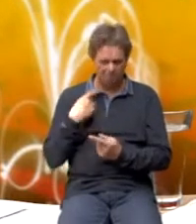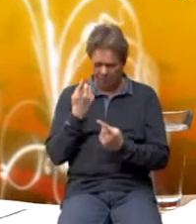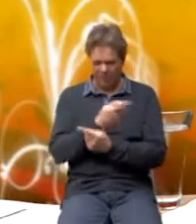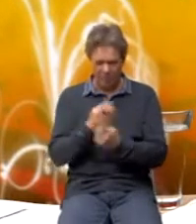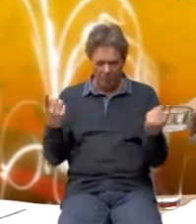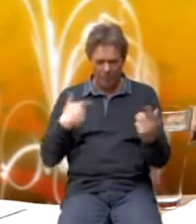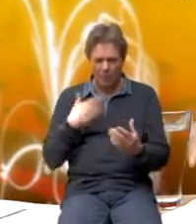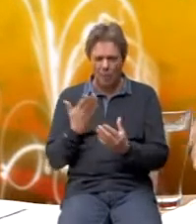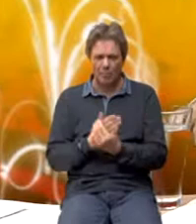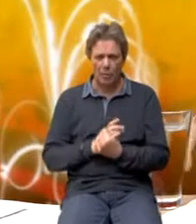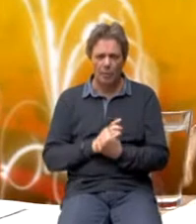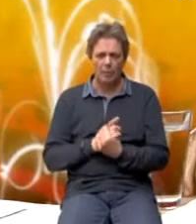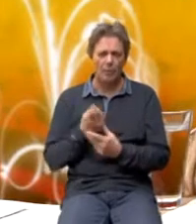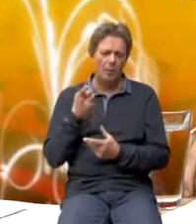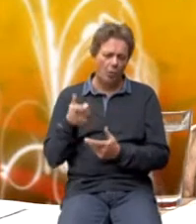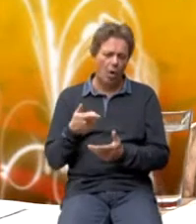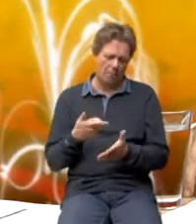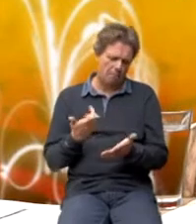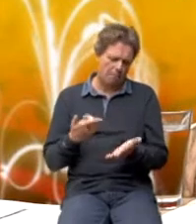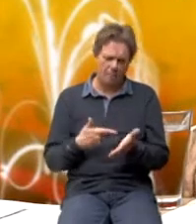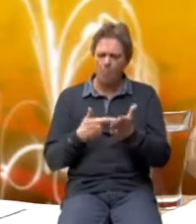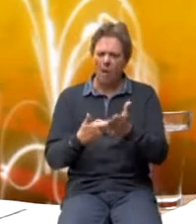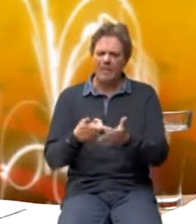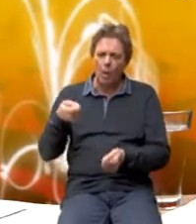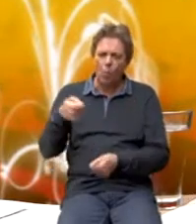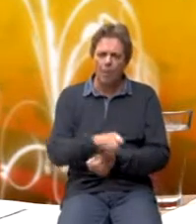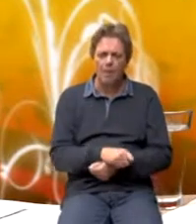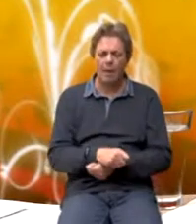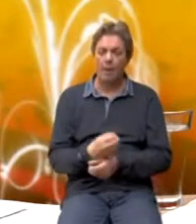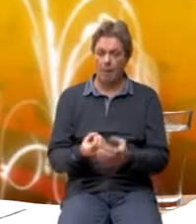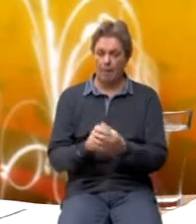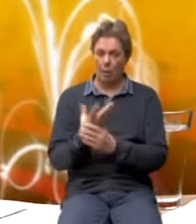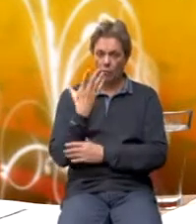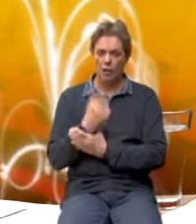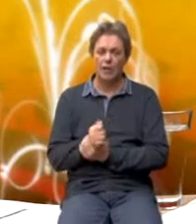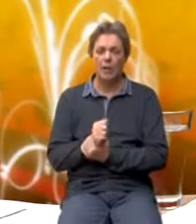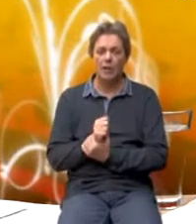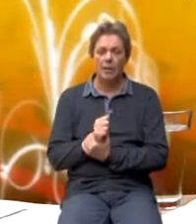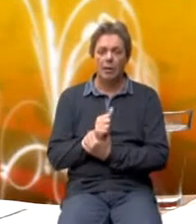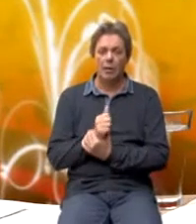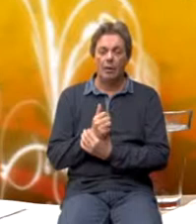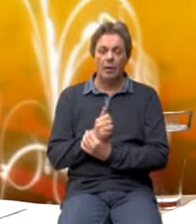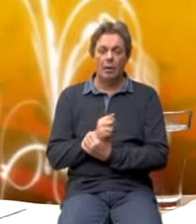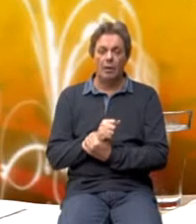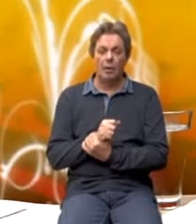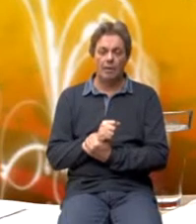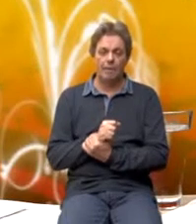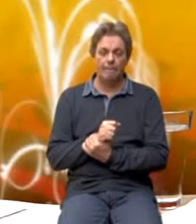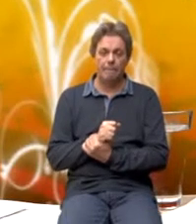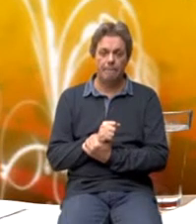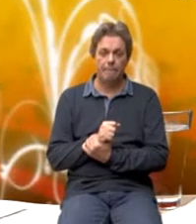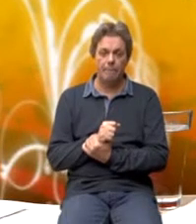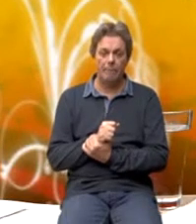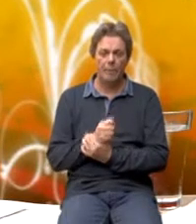naš prilog, to je pokazatelje kupaca, proizvođača, koji direktno proizvodi i direktno prodaje svoje